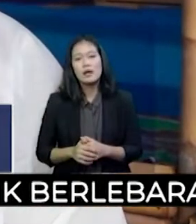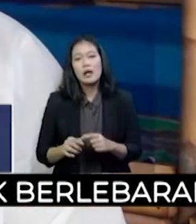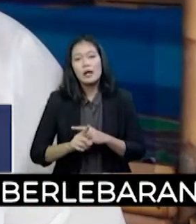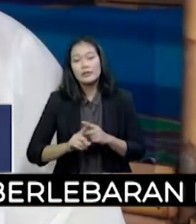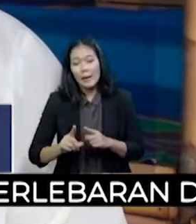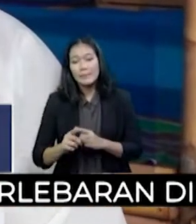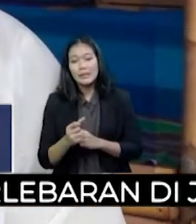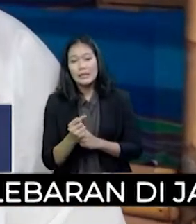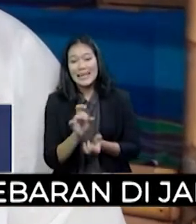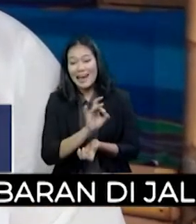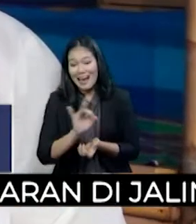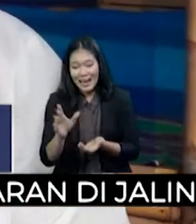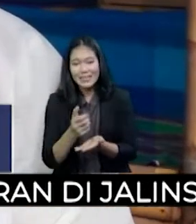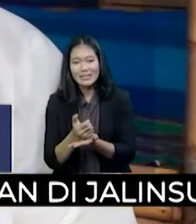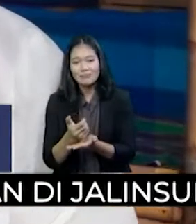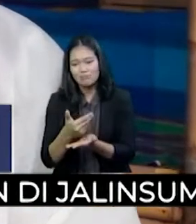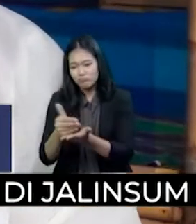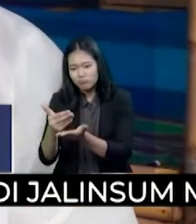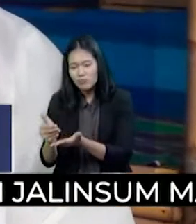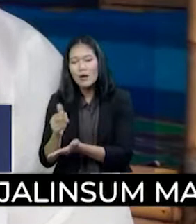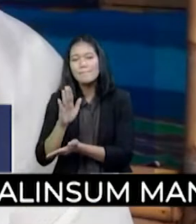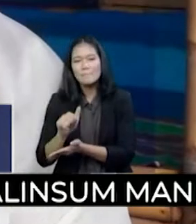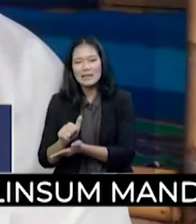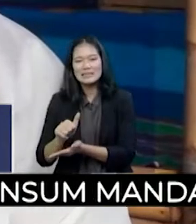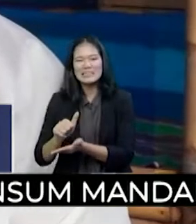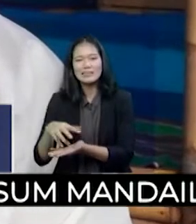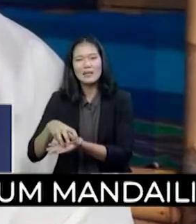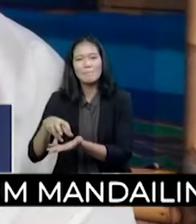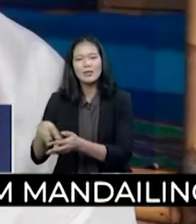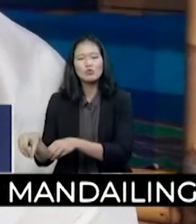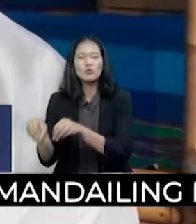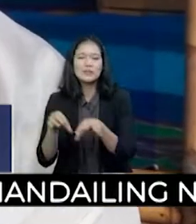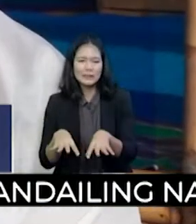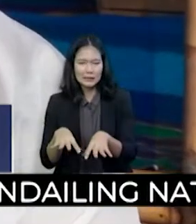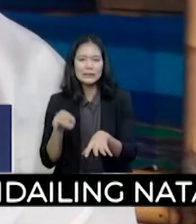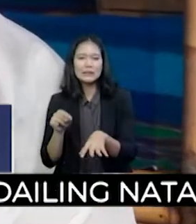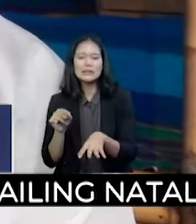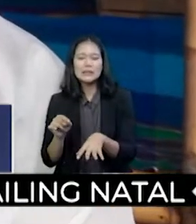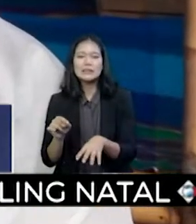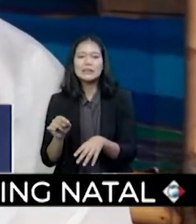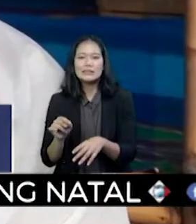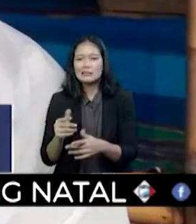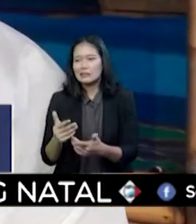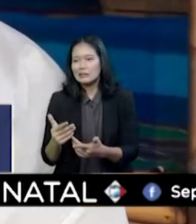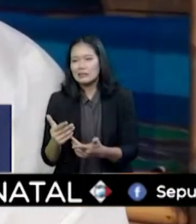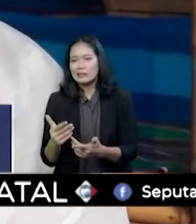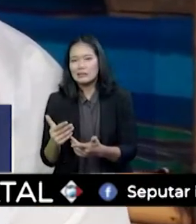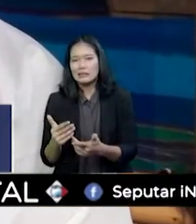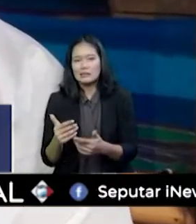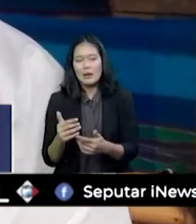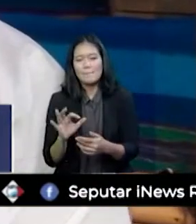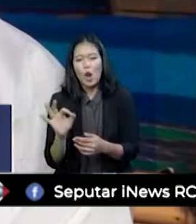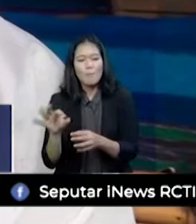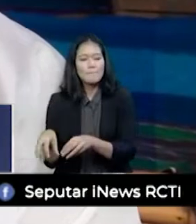Kemudian ada beberapa memang yang masih berada di posko pengungsian yang mereka masih belum diesakan